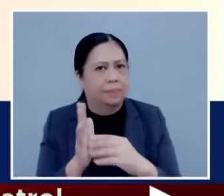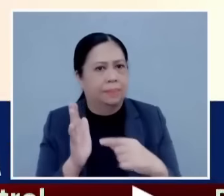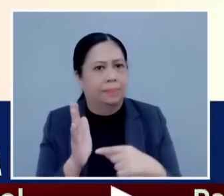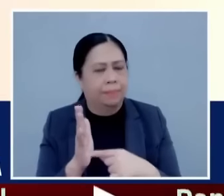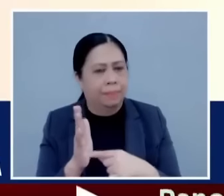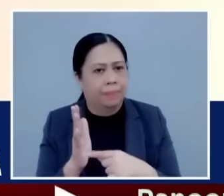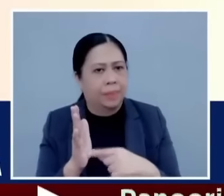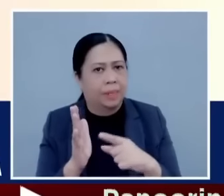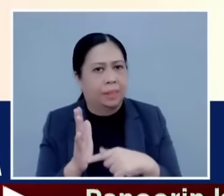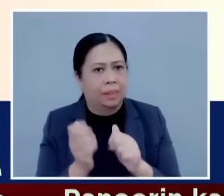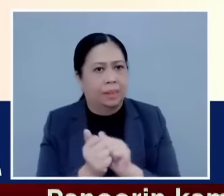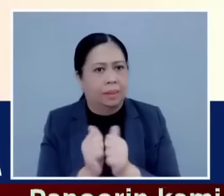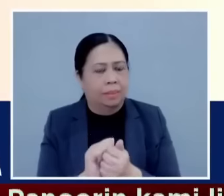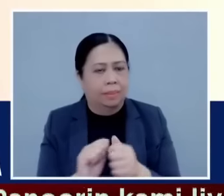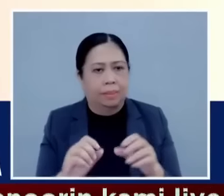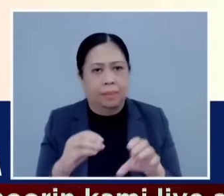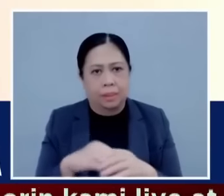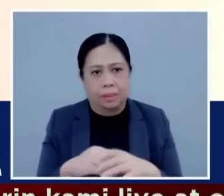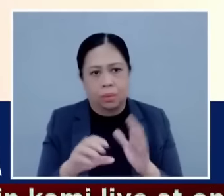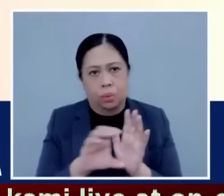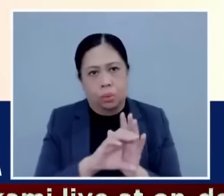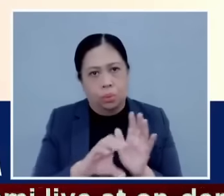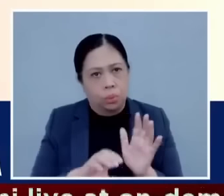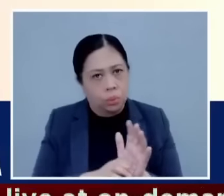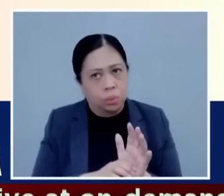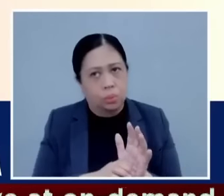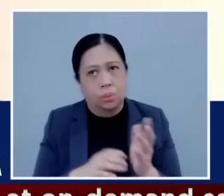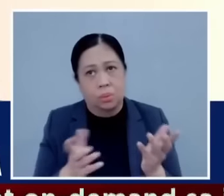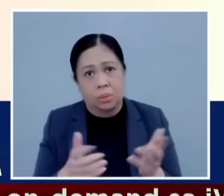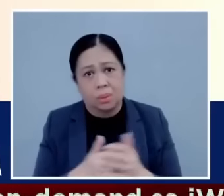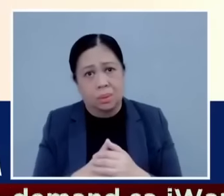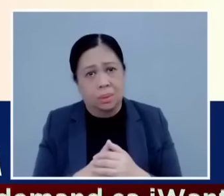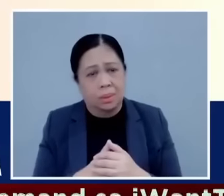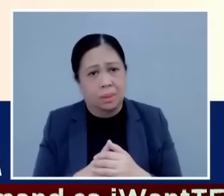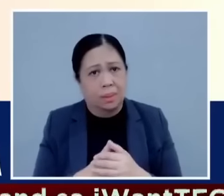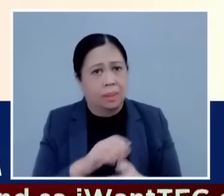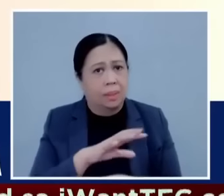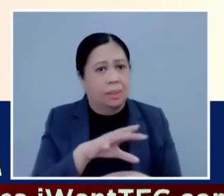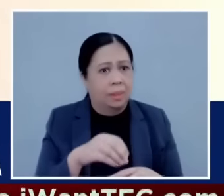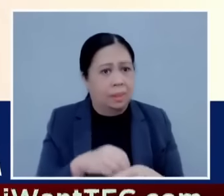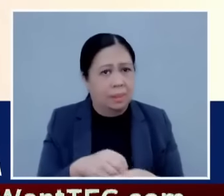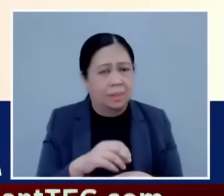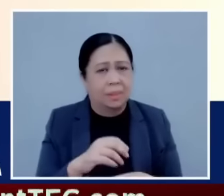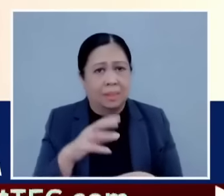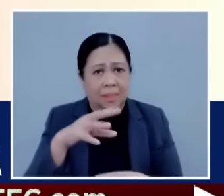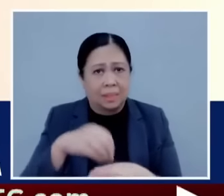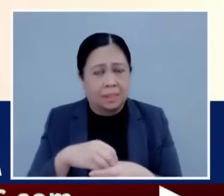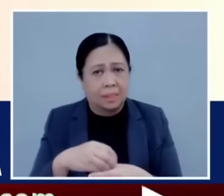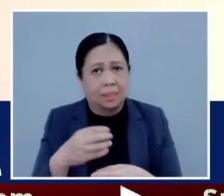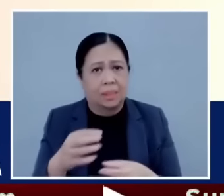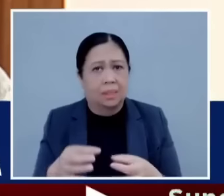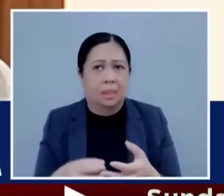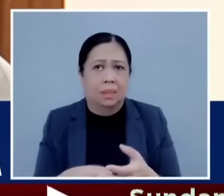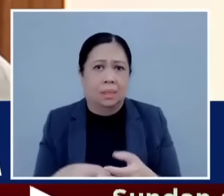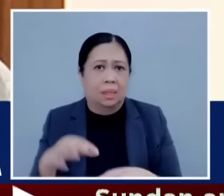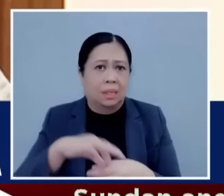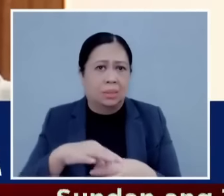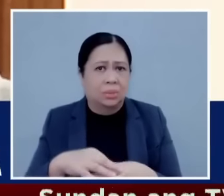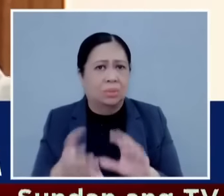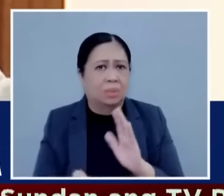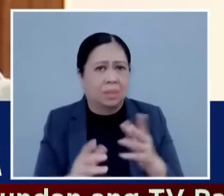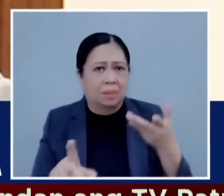that amendment in the Constitution, you know, be included in the midterm election. Eh, mapopolitika na siya eh. On